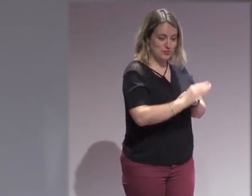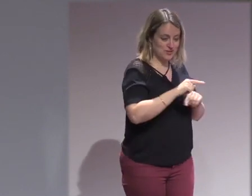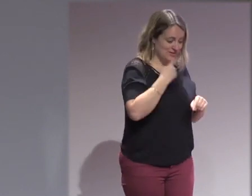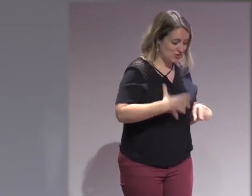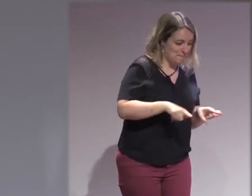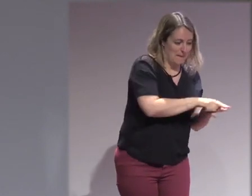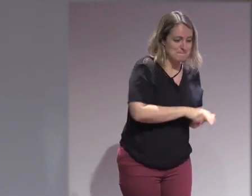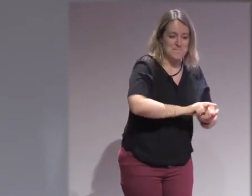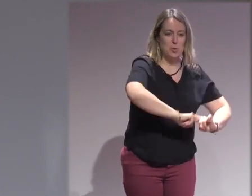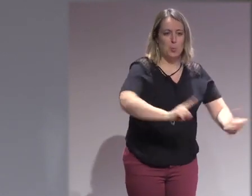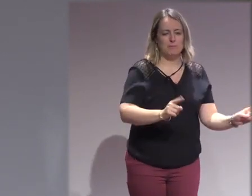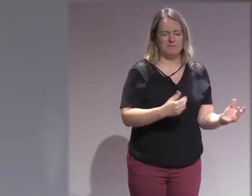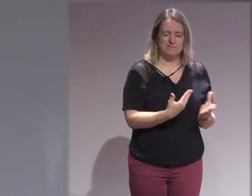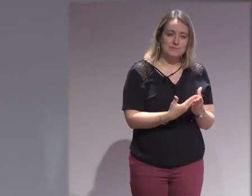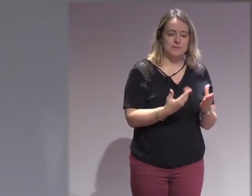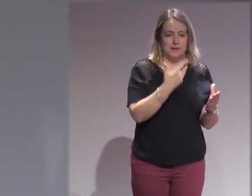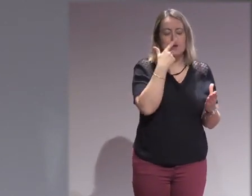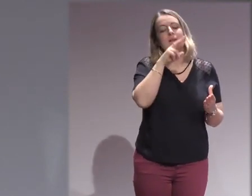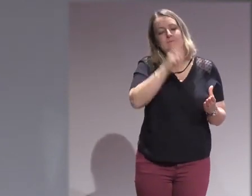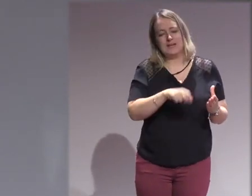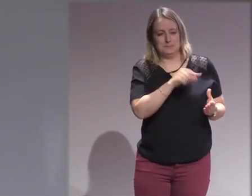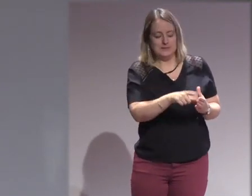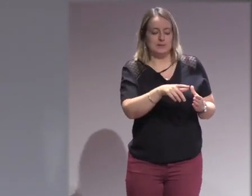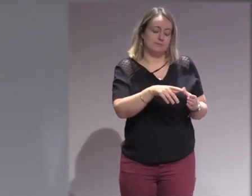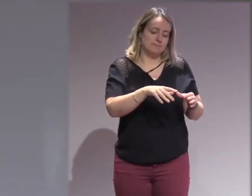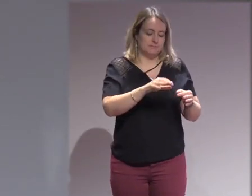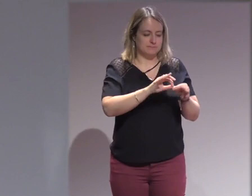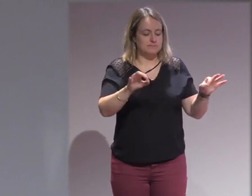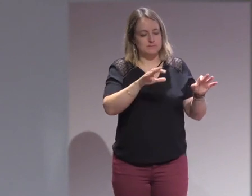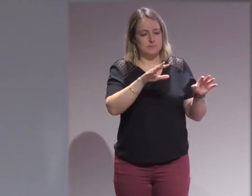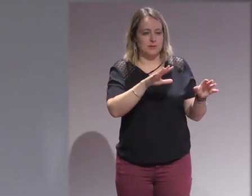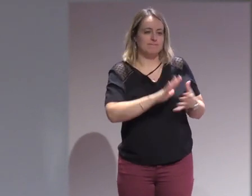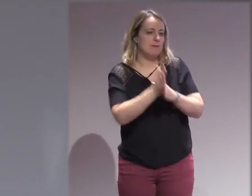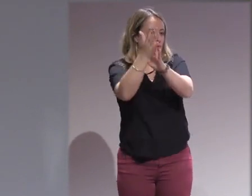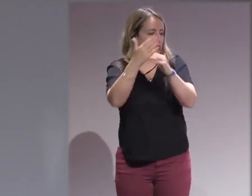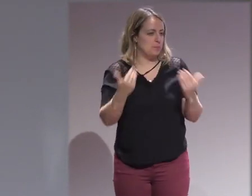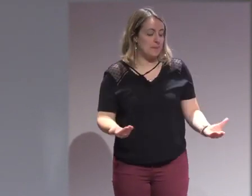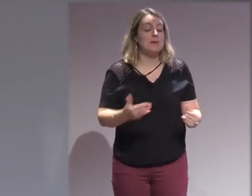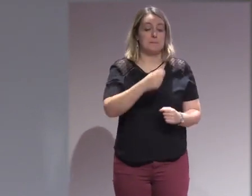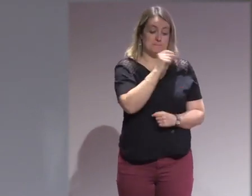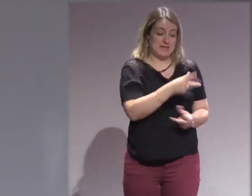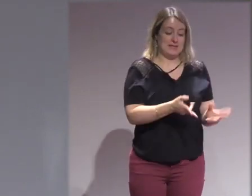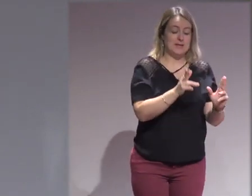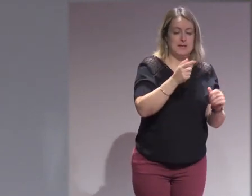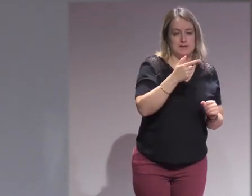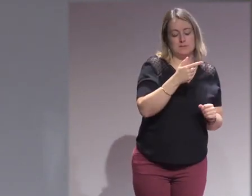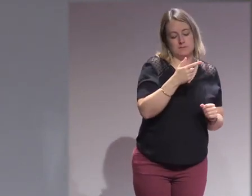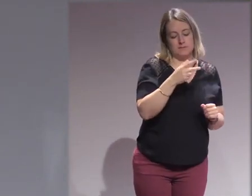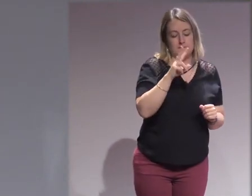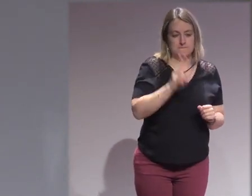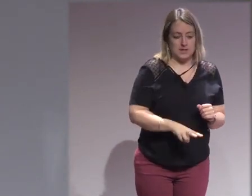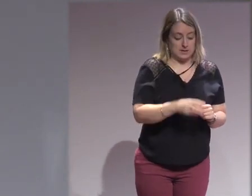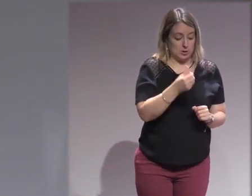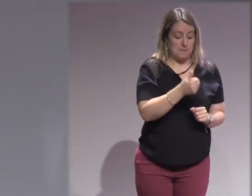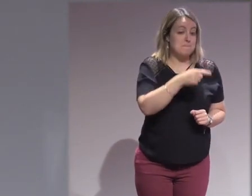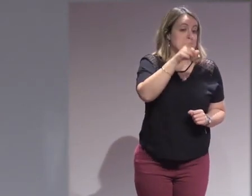cette notion-là, quand même, là, par contre, elle a évolué. Par contre, une chose qu'on voit dans cet extrait et qu'on ne voit quasiment plus aujourd'hui, c'est la parole donnée à la mère de naissance.